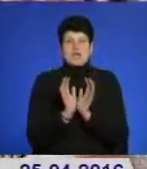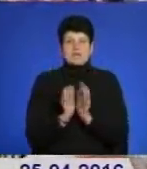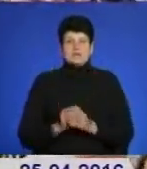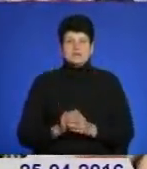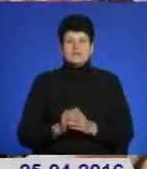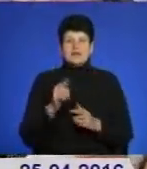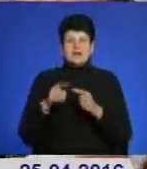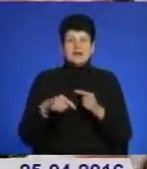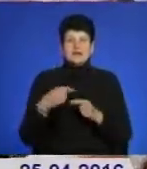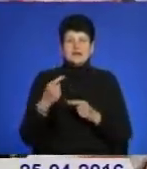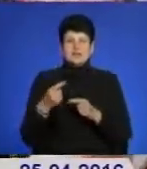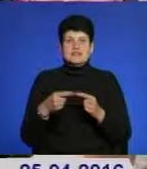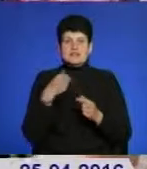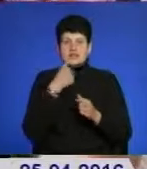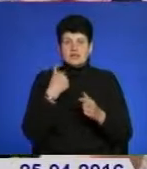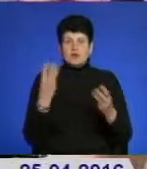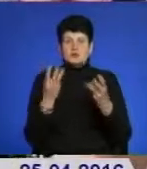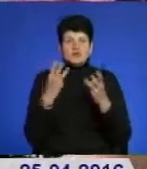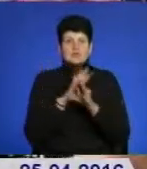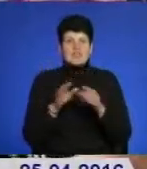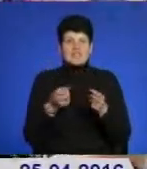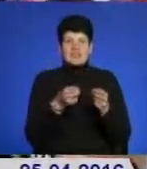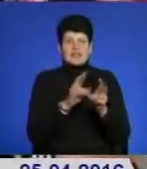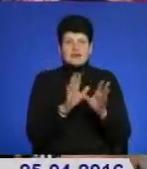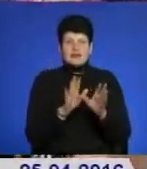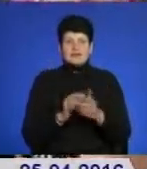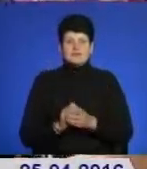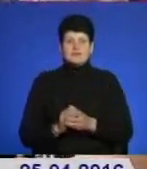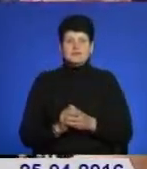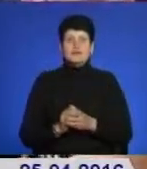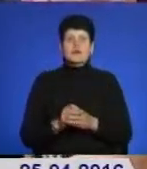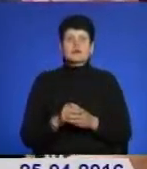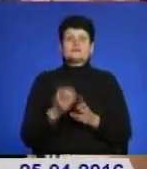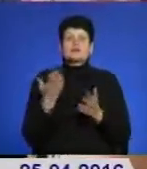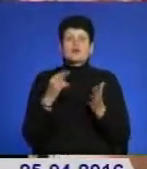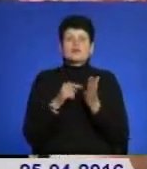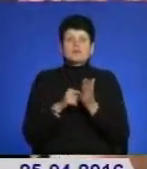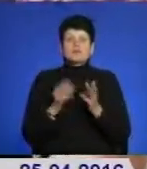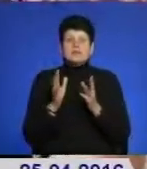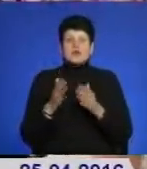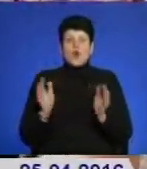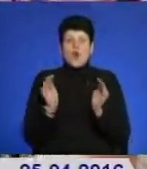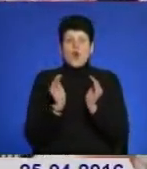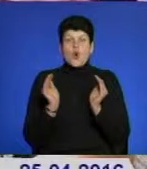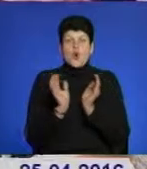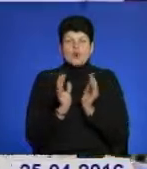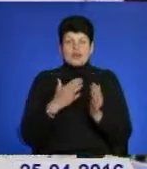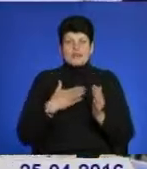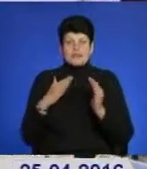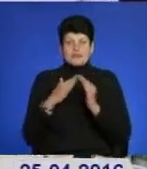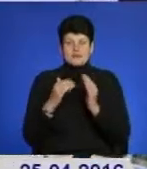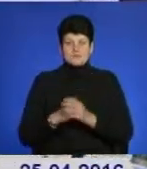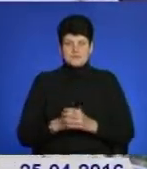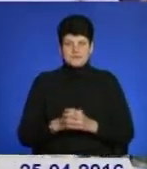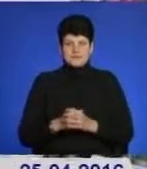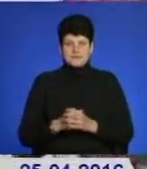А через рік ми його спалимо, щоб не викидати. Будемо. З якою метою будете зберігати? Нехай нам охороняє дім.